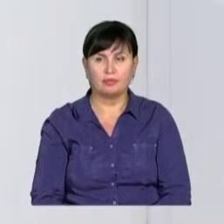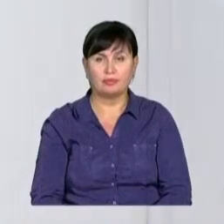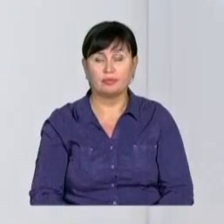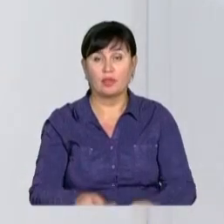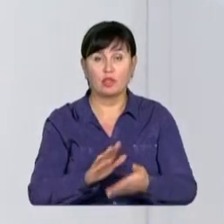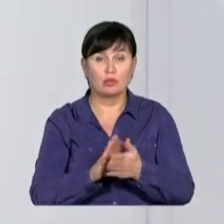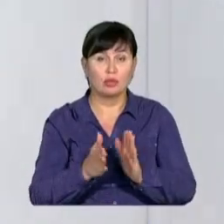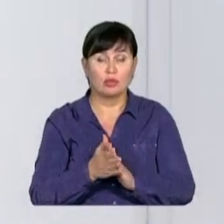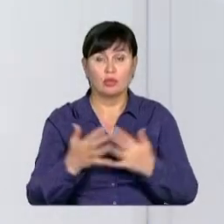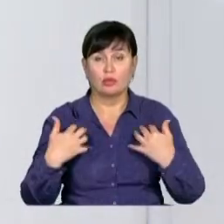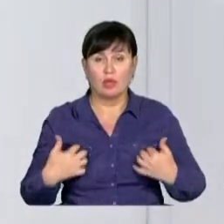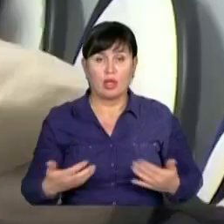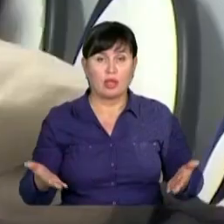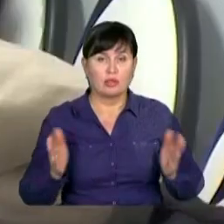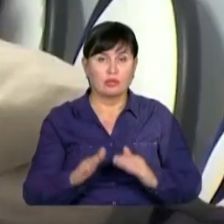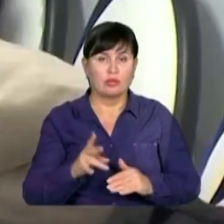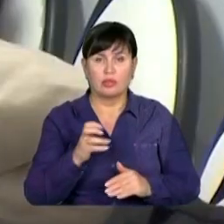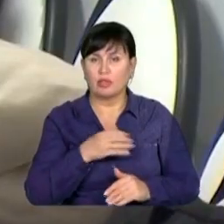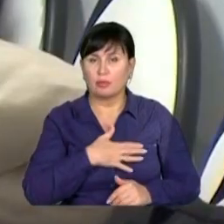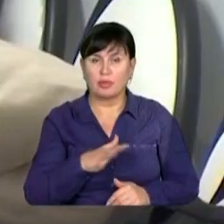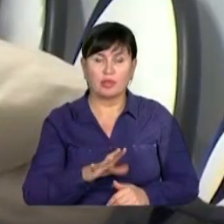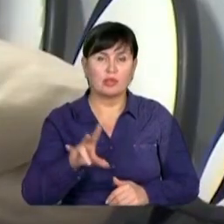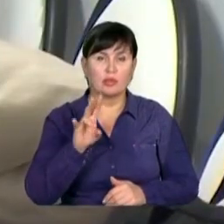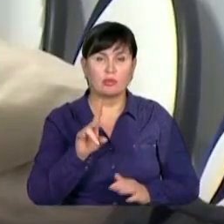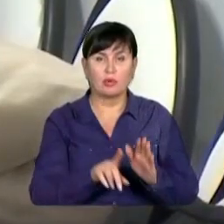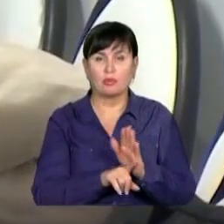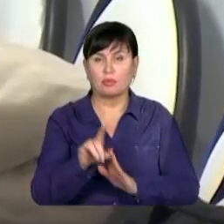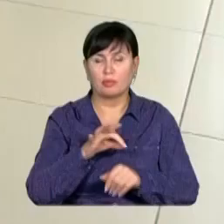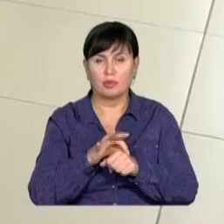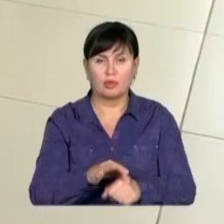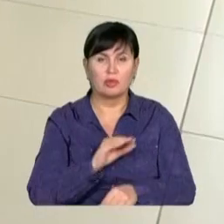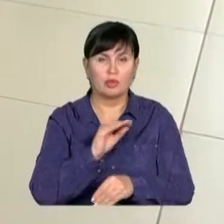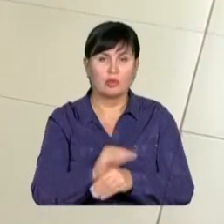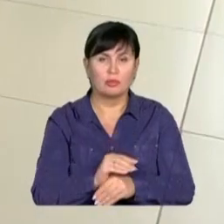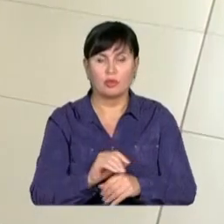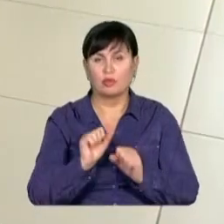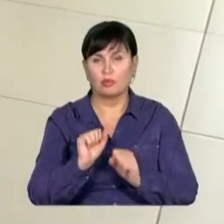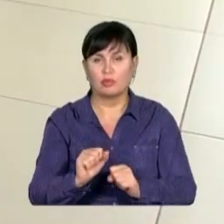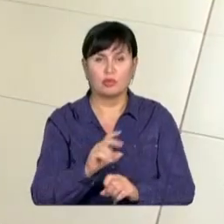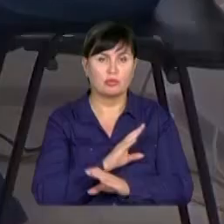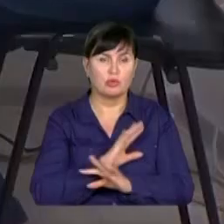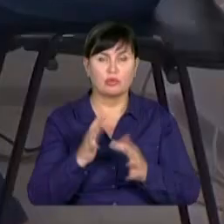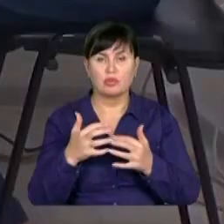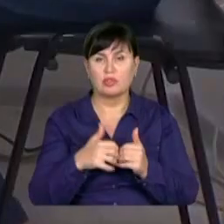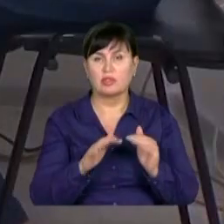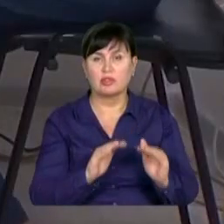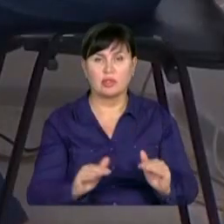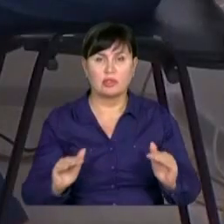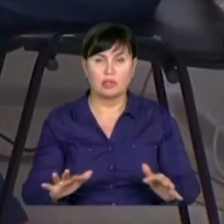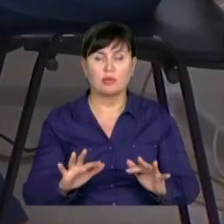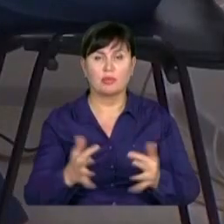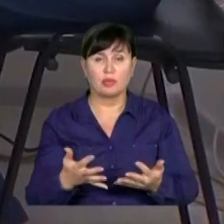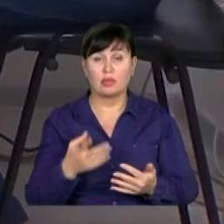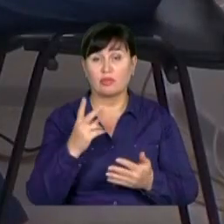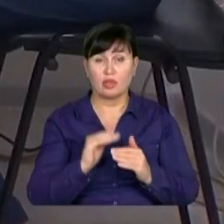Эпидситуация с корью в стране остается неблагоприятной. С ноября проводится дополнительная иммунизация, однако смертельные случаи среди детей все-таки происходят.